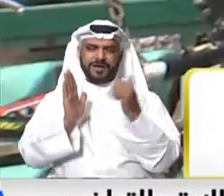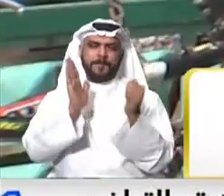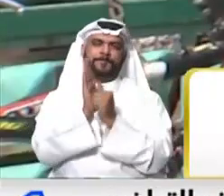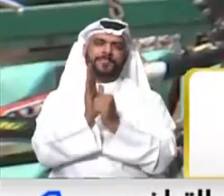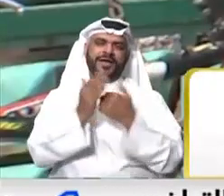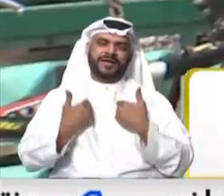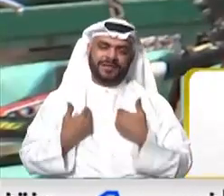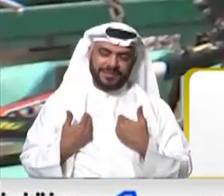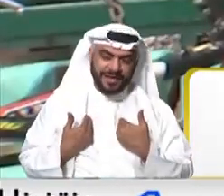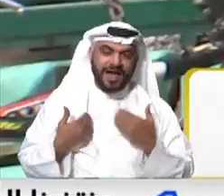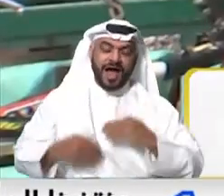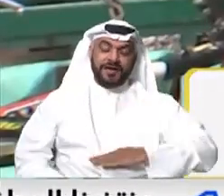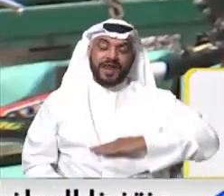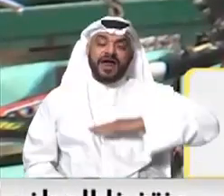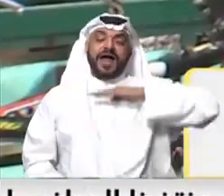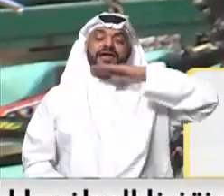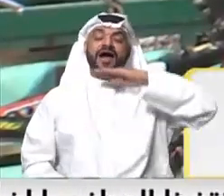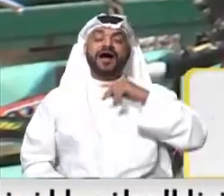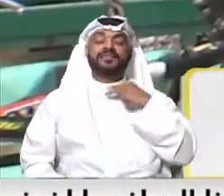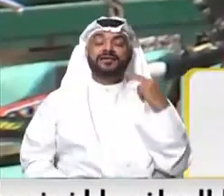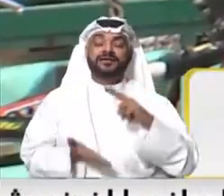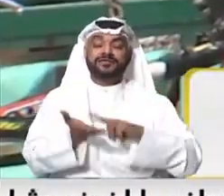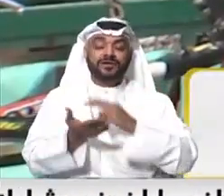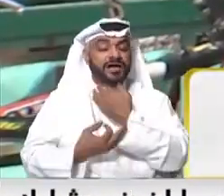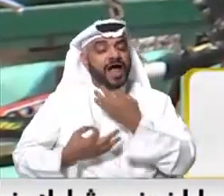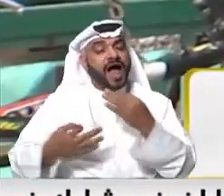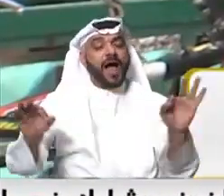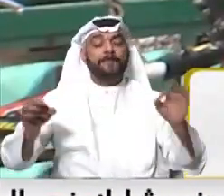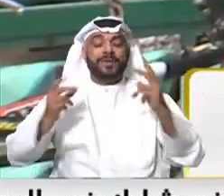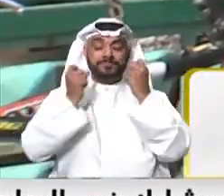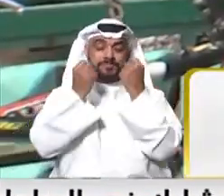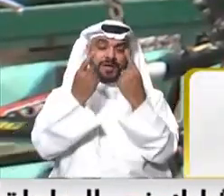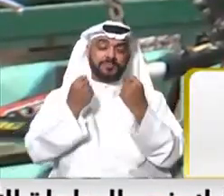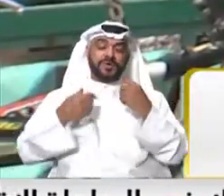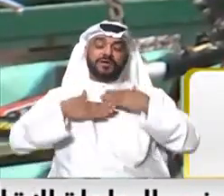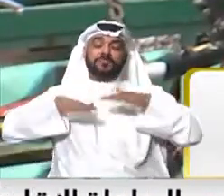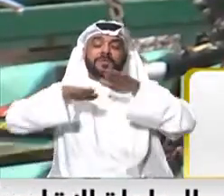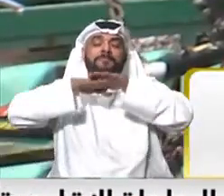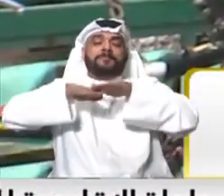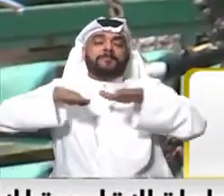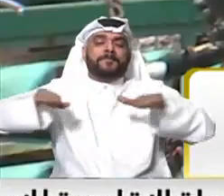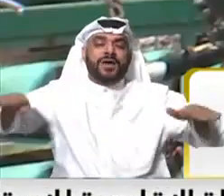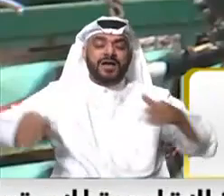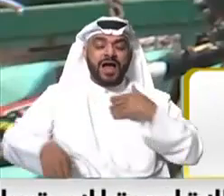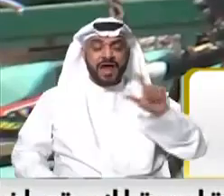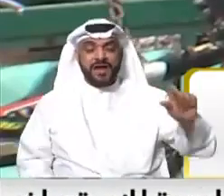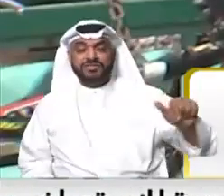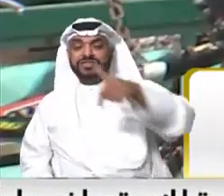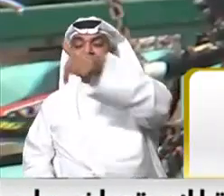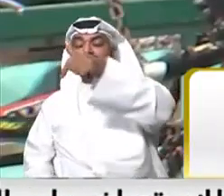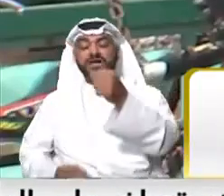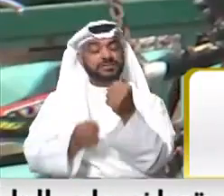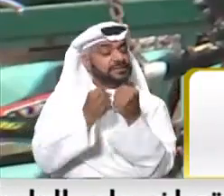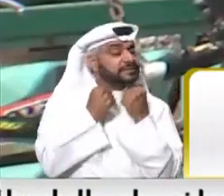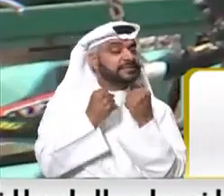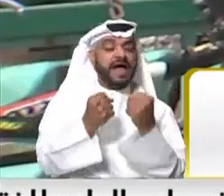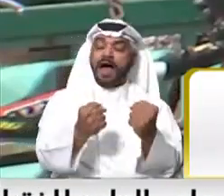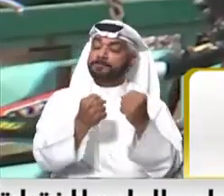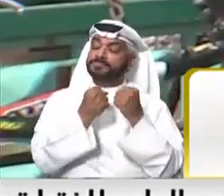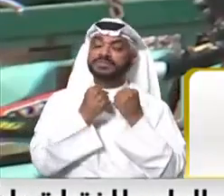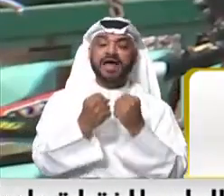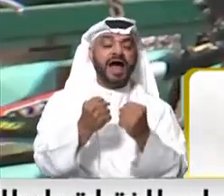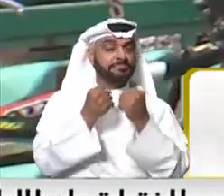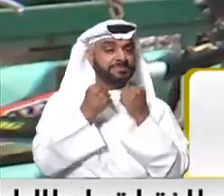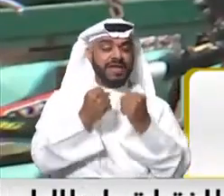عايشينها، يعني نرجع لشغلنا، نستقر حياة يعني كريمة. اليوم احنا عشنا 6 شهور من أصعب